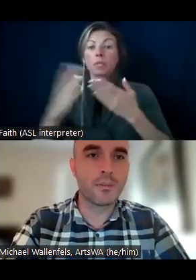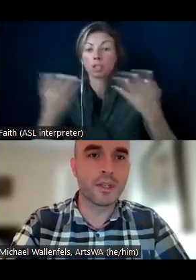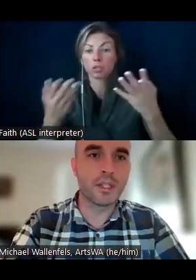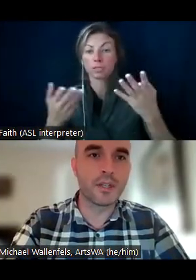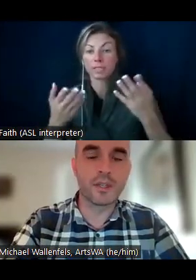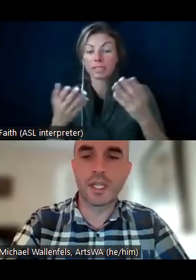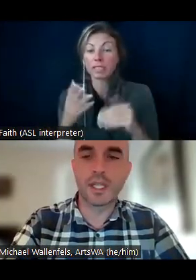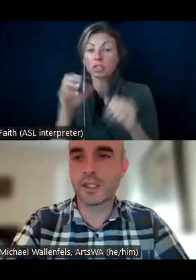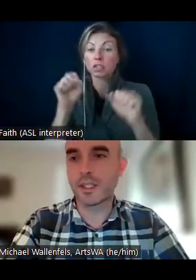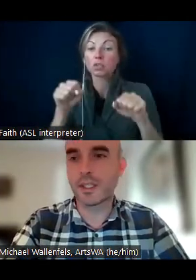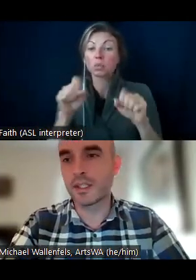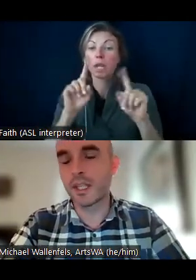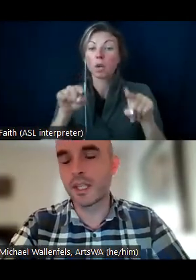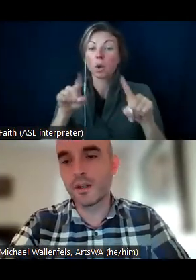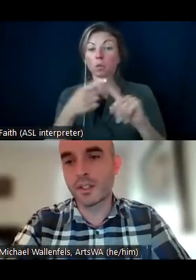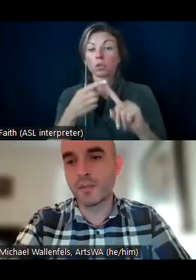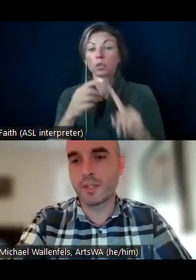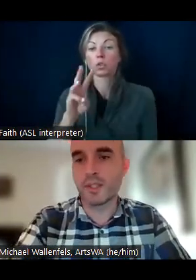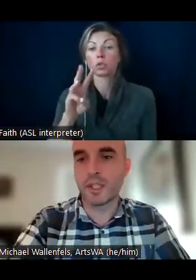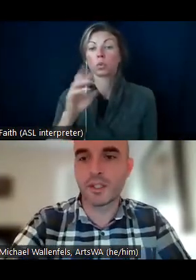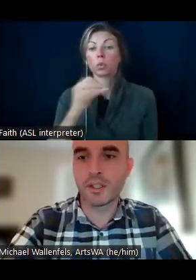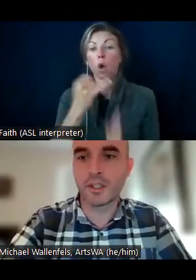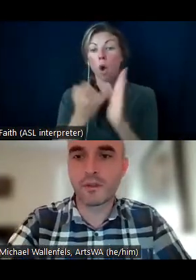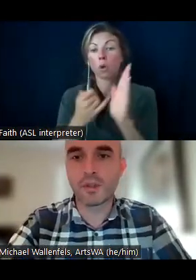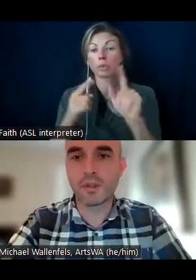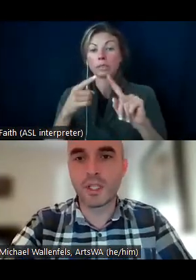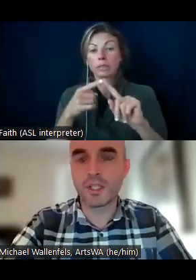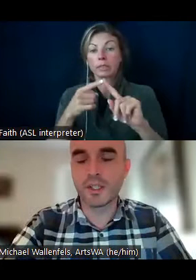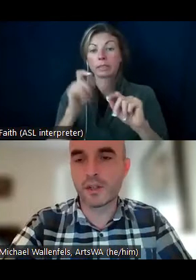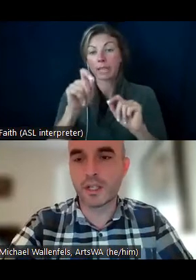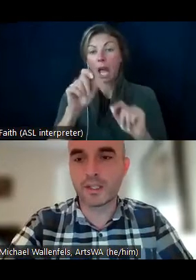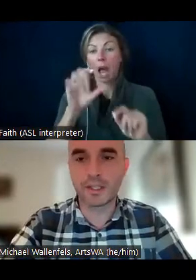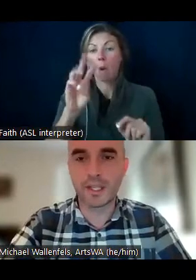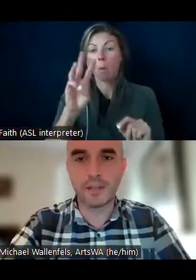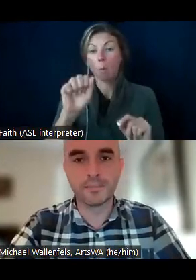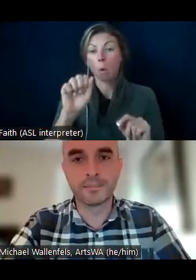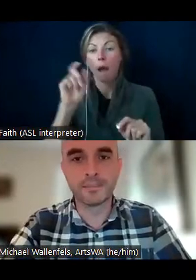그리고 커뮤니티 서비스 등등을 제공하고 있습니다.